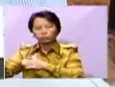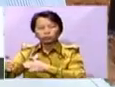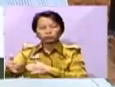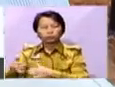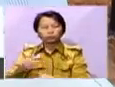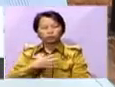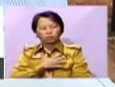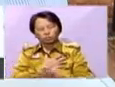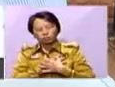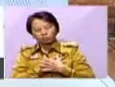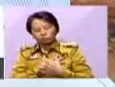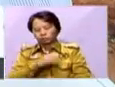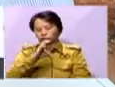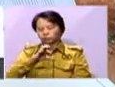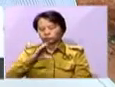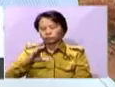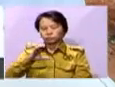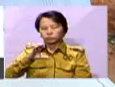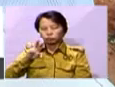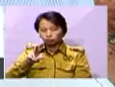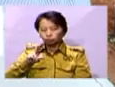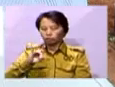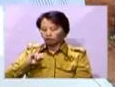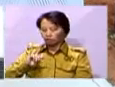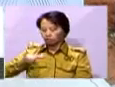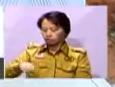rapi jantung CCU IJN.